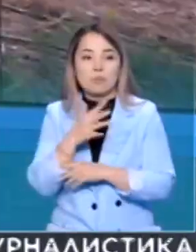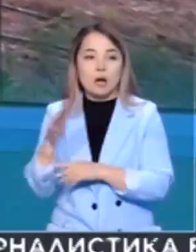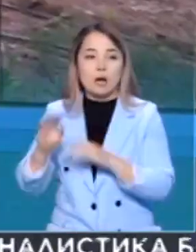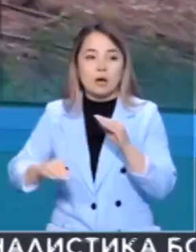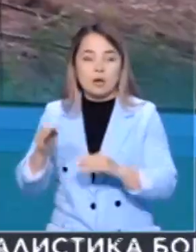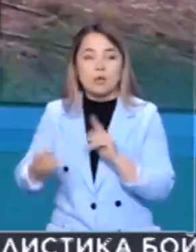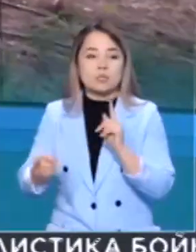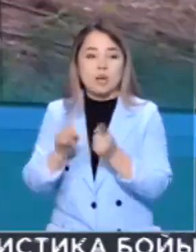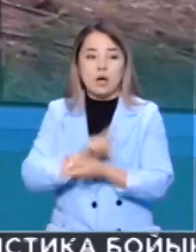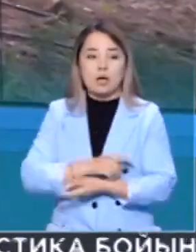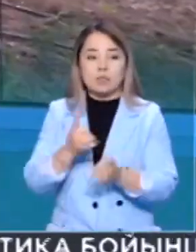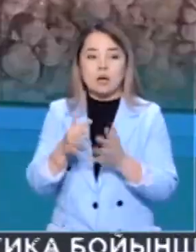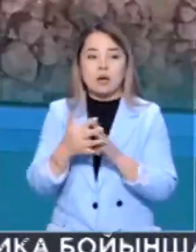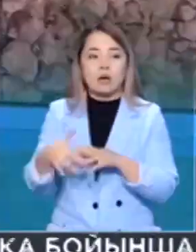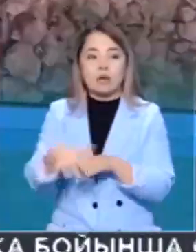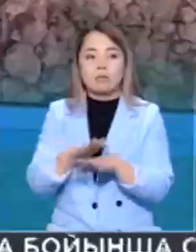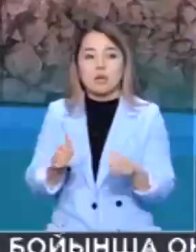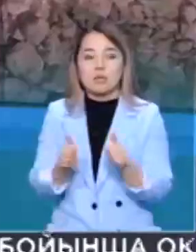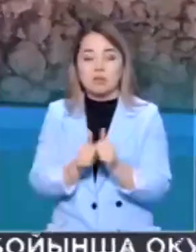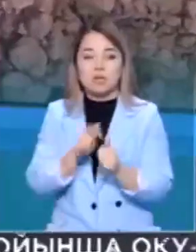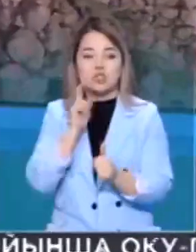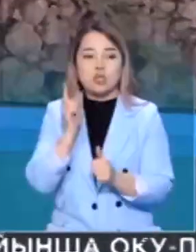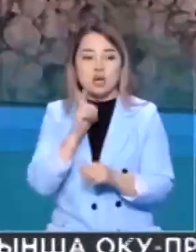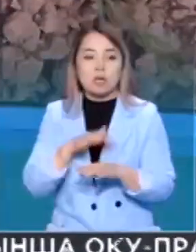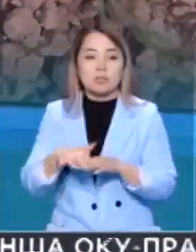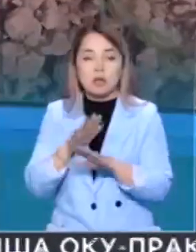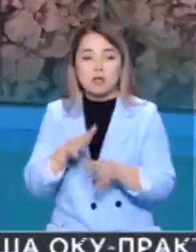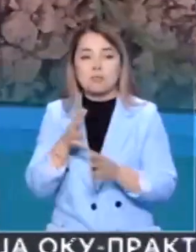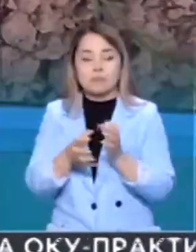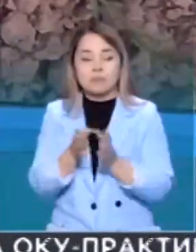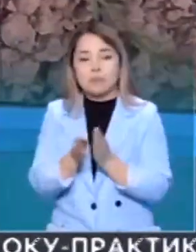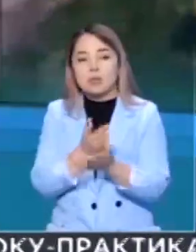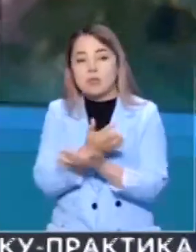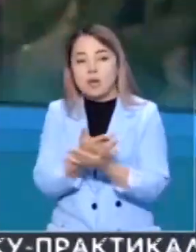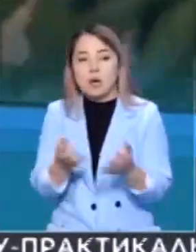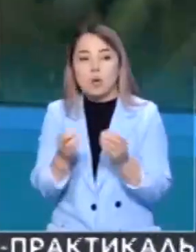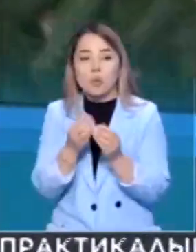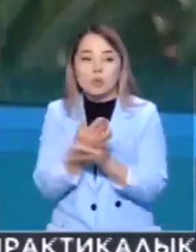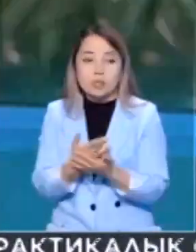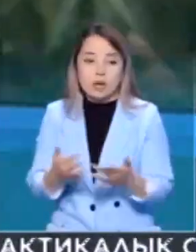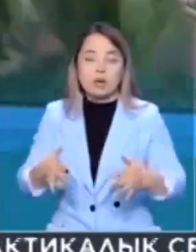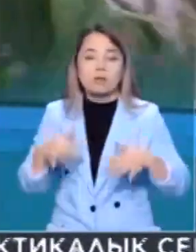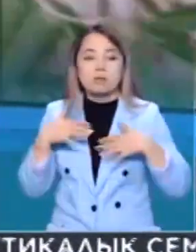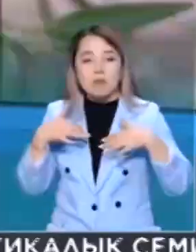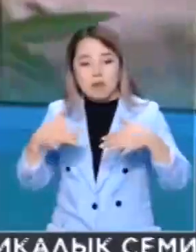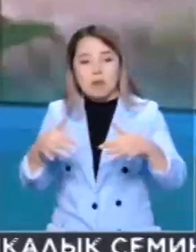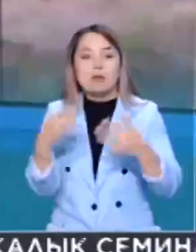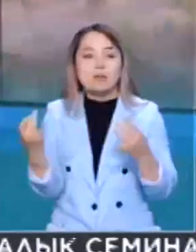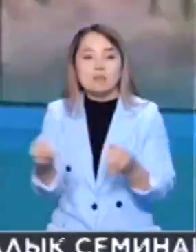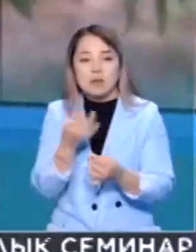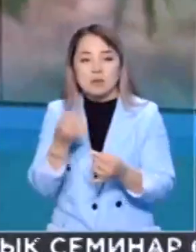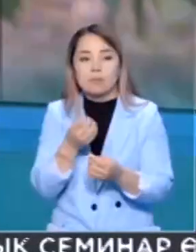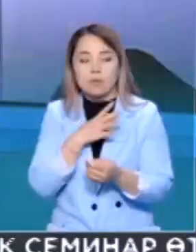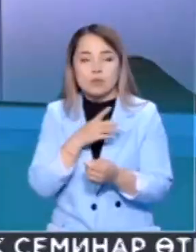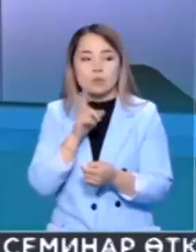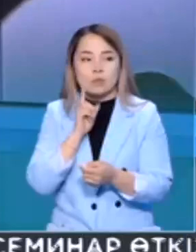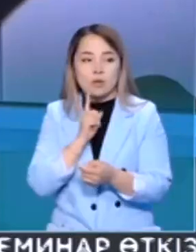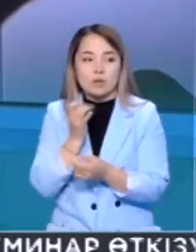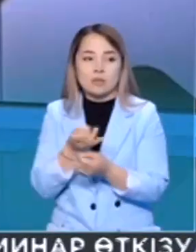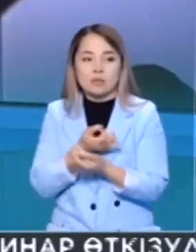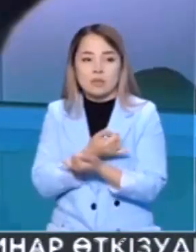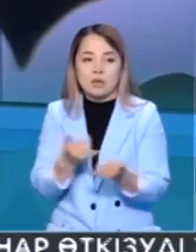айналдырды. Бүгінде ауыл шетіндегі жасыл қыратта жеміс пен жидектің 10-нан астам түрі жайқалып, мәуелі жеміс беріп